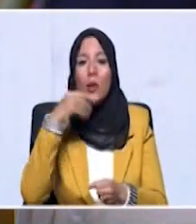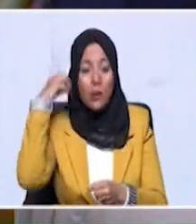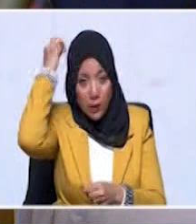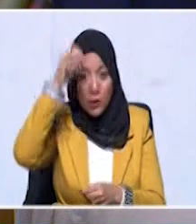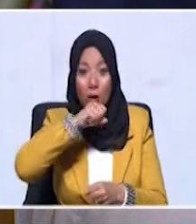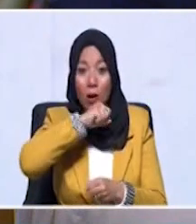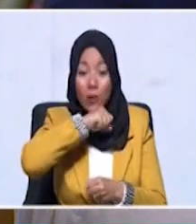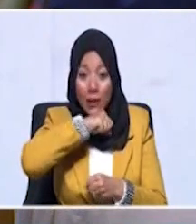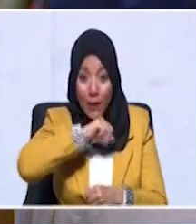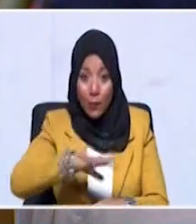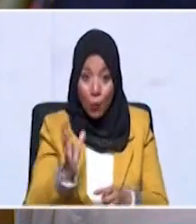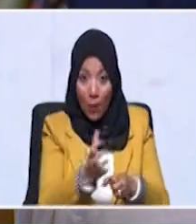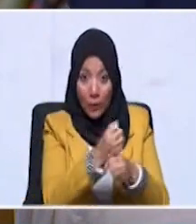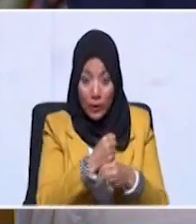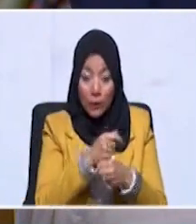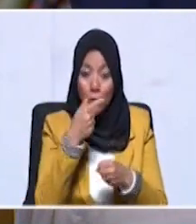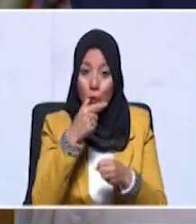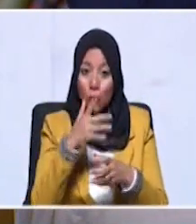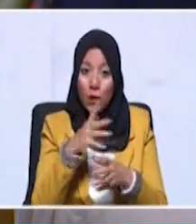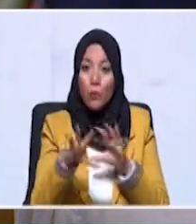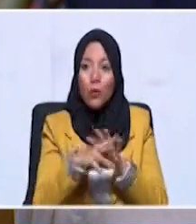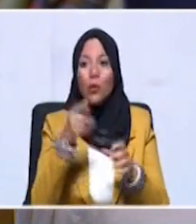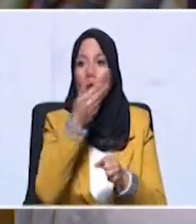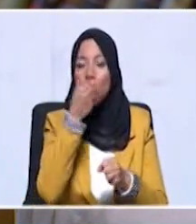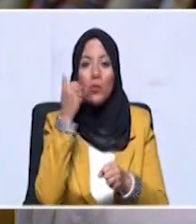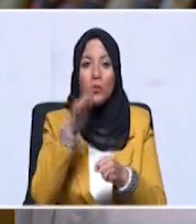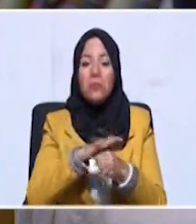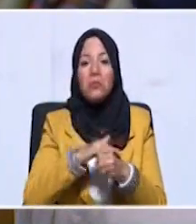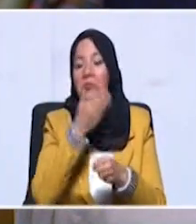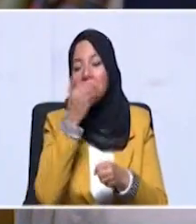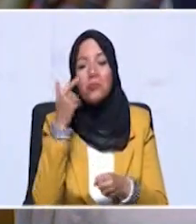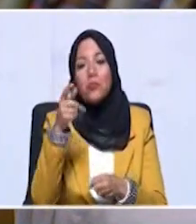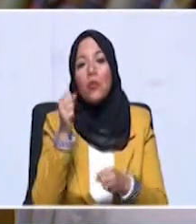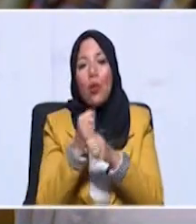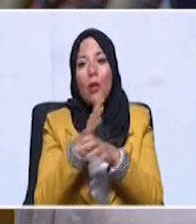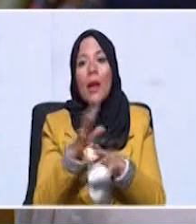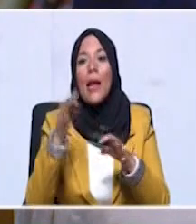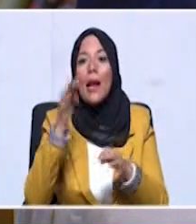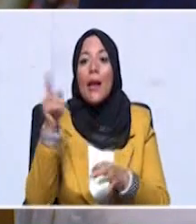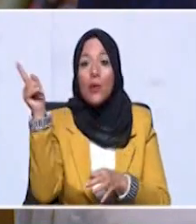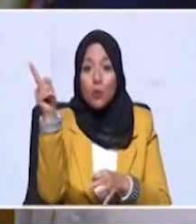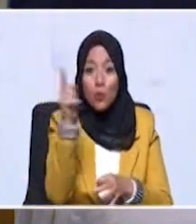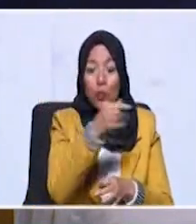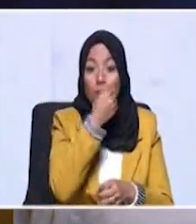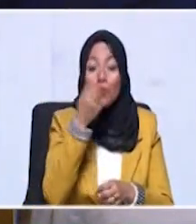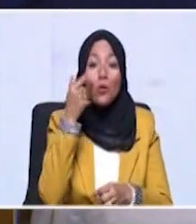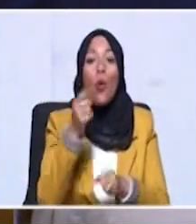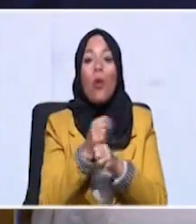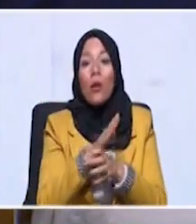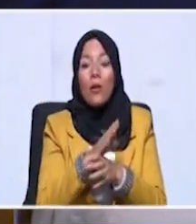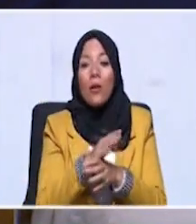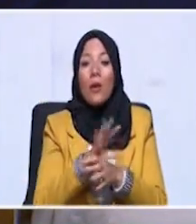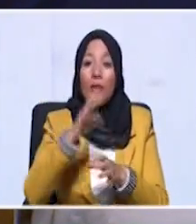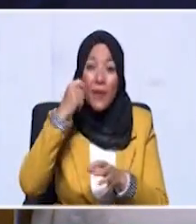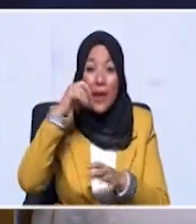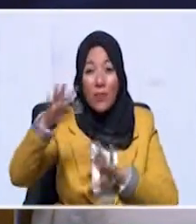يصوم معظم شعبان طب اللي صححوا الحديث عملوا ايه مع اعترافهم برض ان النبي كان بيصوم معظم شعبان وهكذا قالوا بعضهم